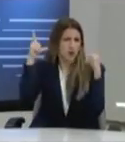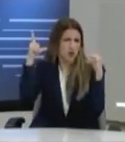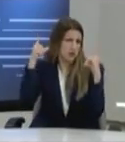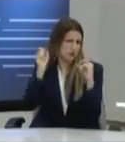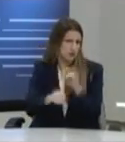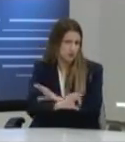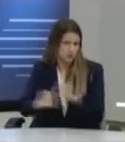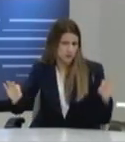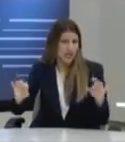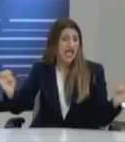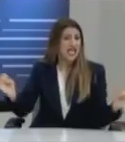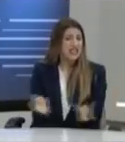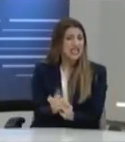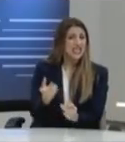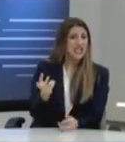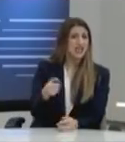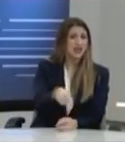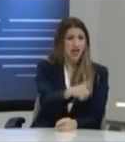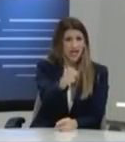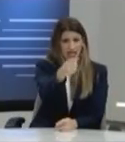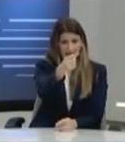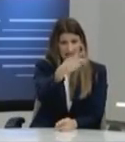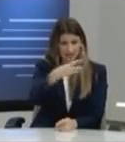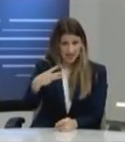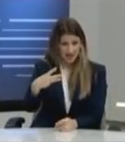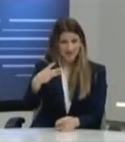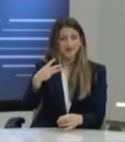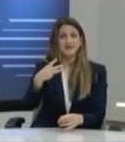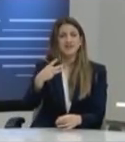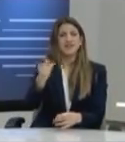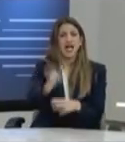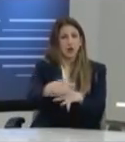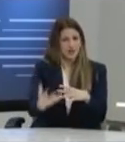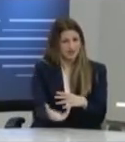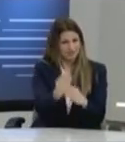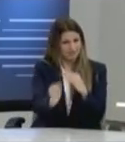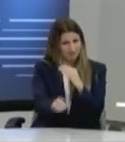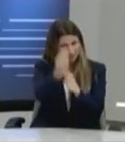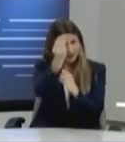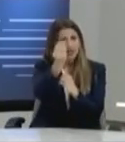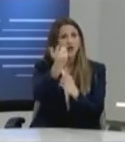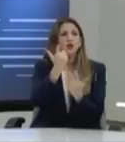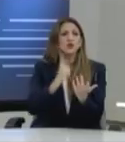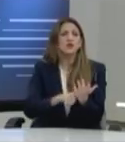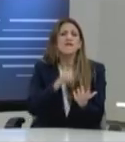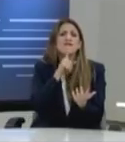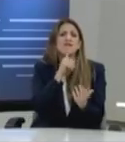αυξημένη πλειοψηφία και σε περίπτωση που κερδίσετε εσείς τις εκλογές, θα καταφεύγουμε πάλι σε εκλογή από το